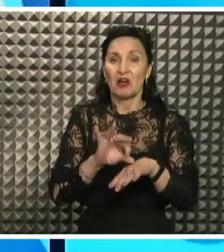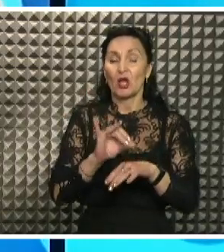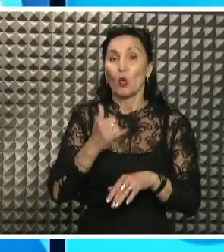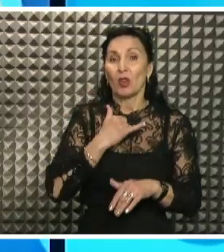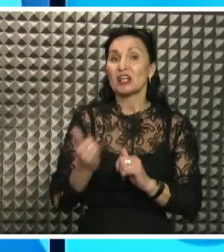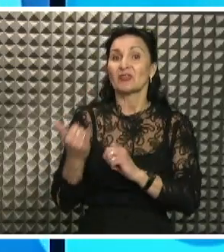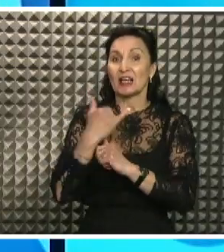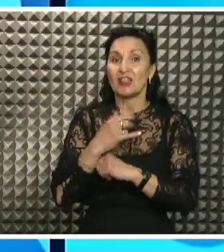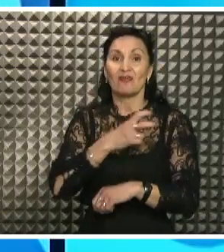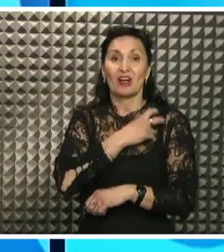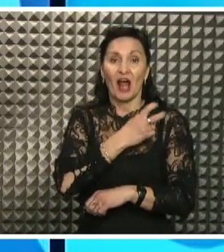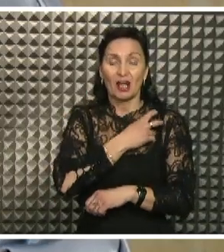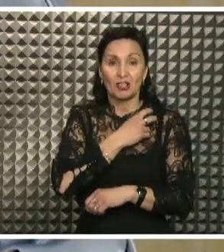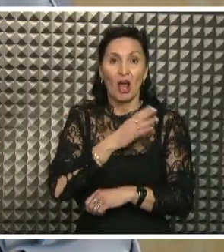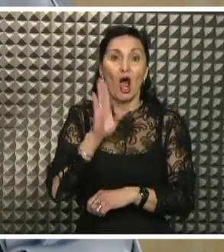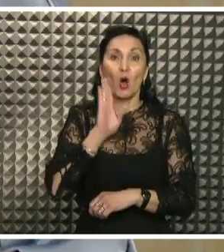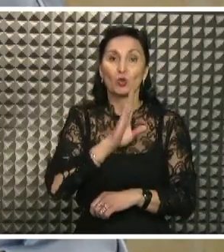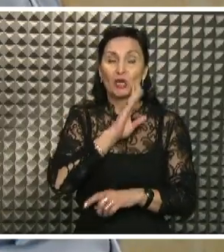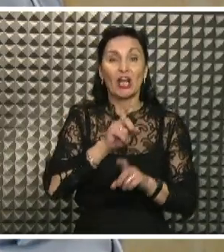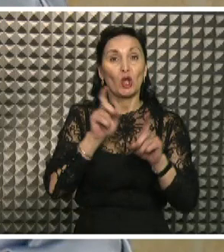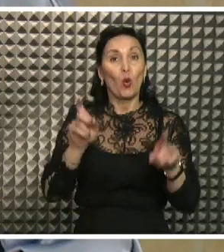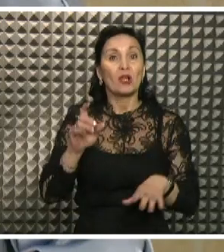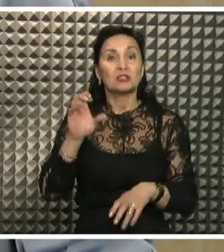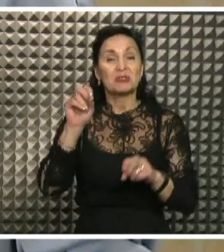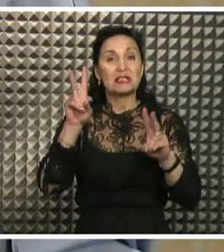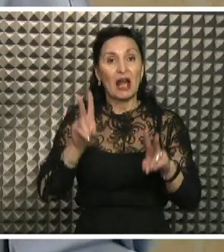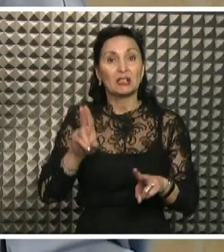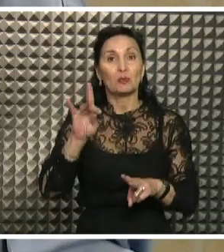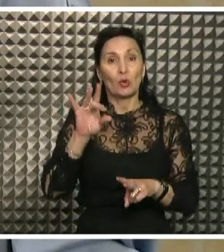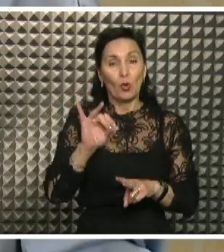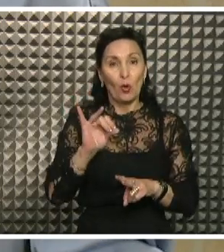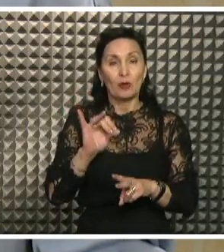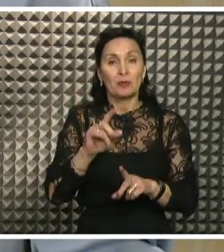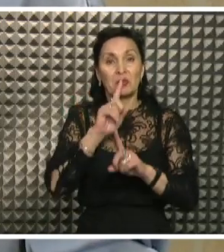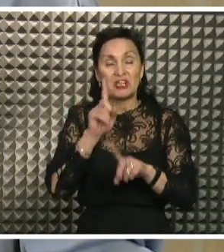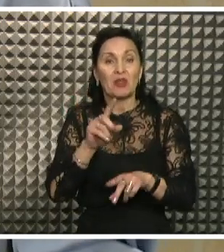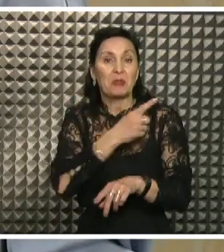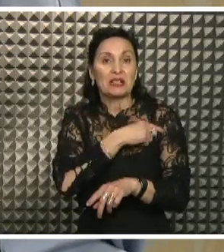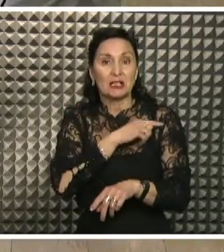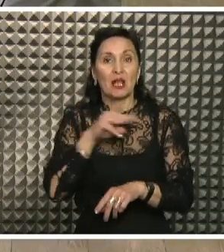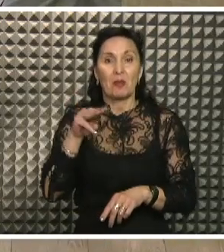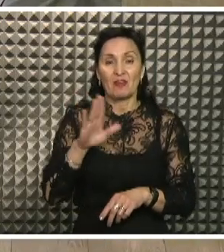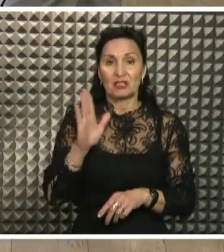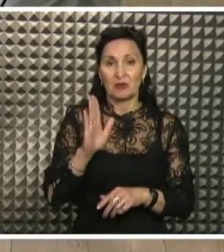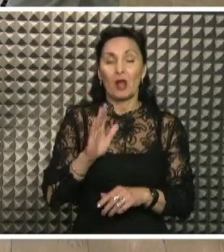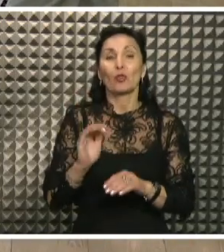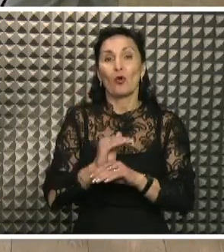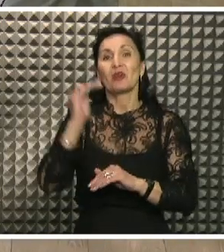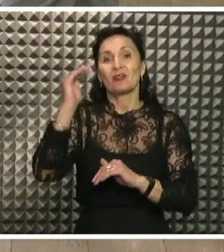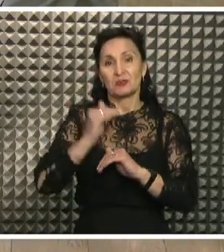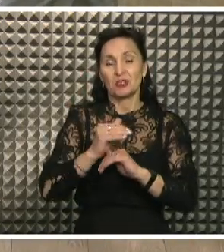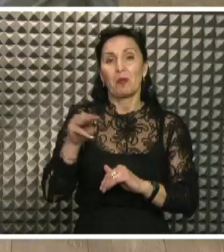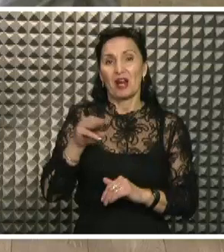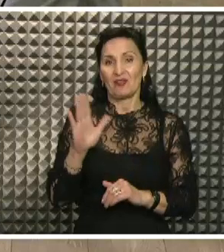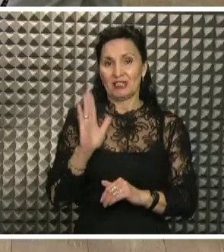нас в гостях врач-акушер-гинеколог, специалист по превентивной медицине Тамара Владимировна Жук. Добрый вечер, Тамара